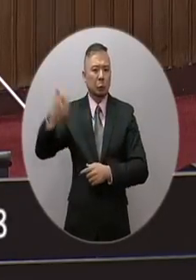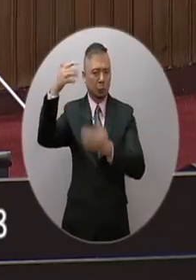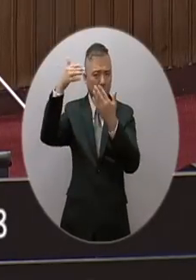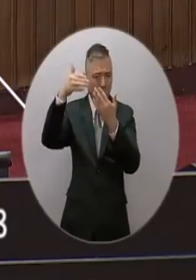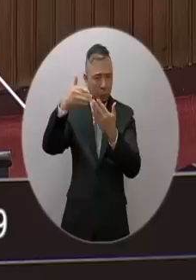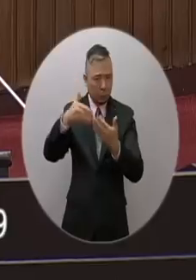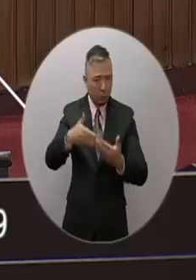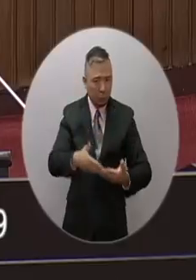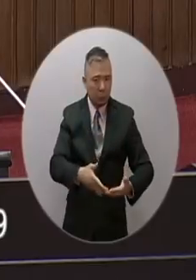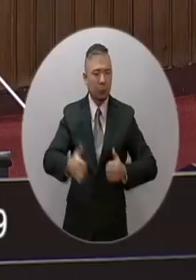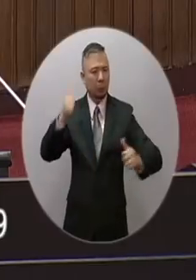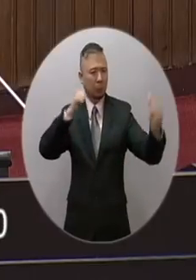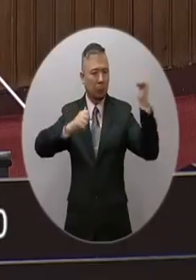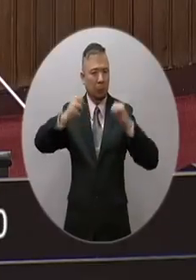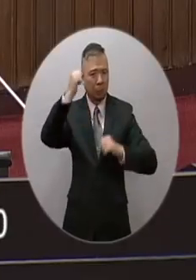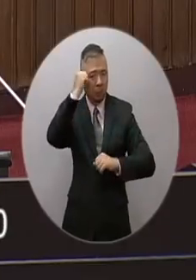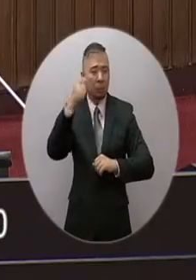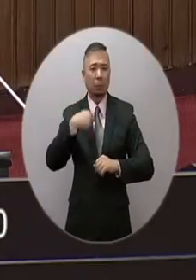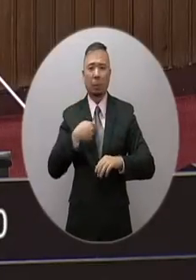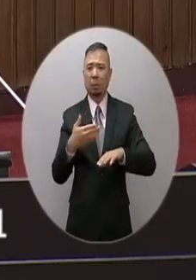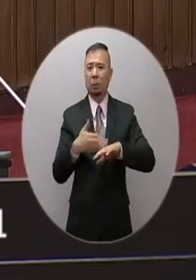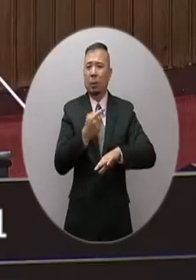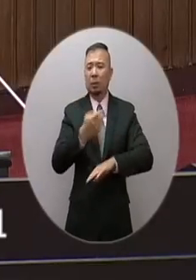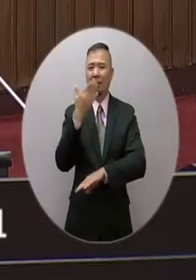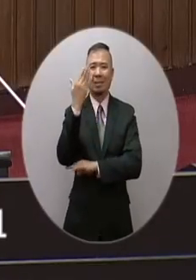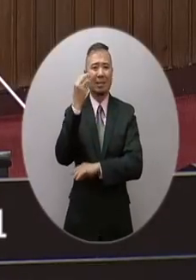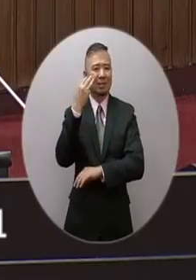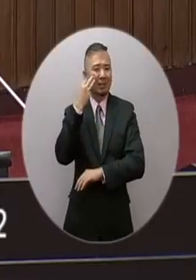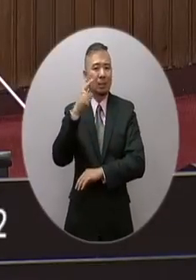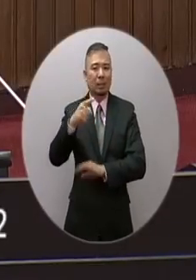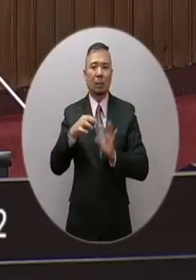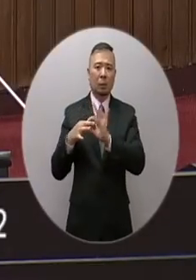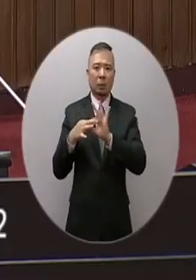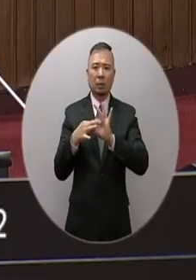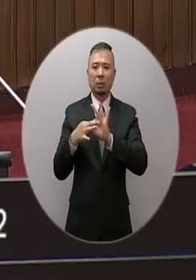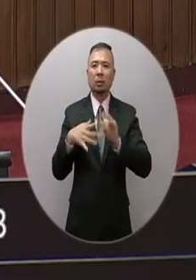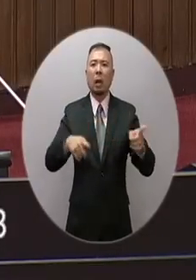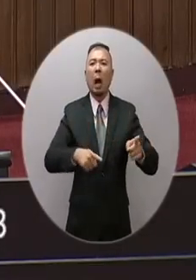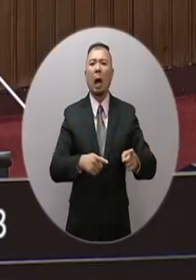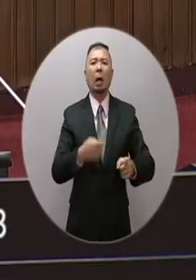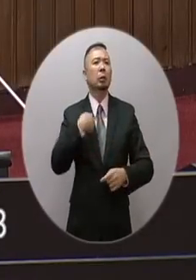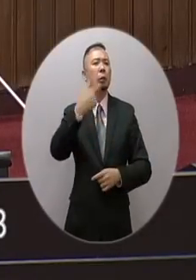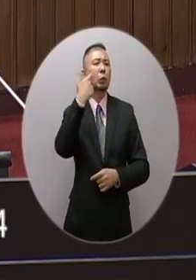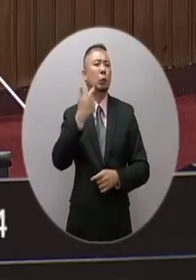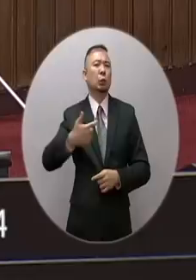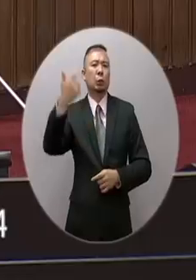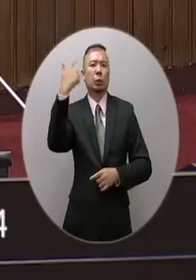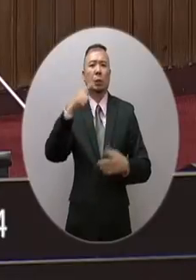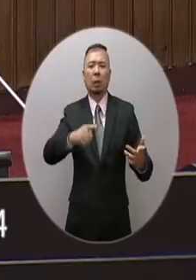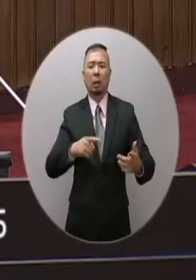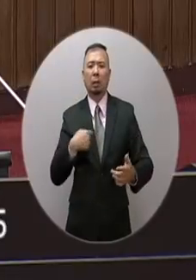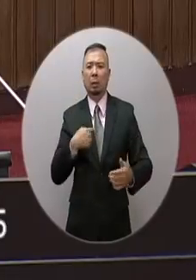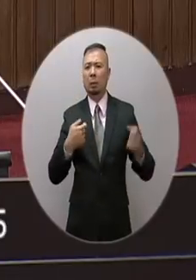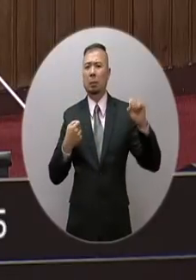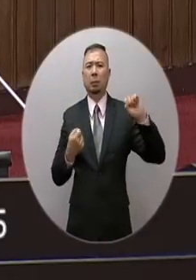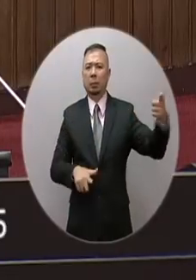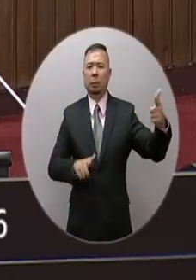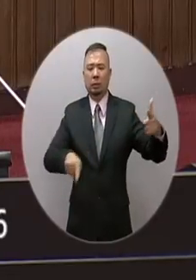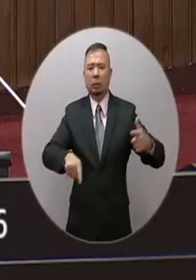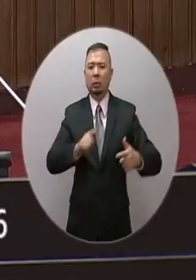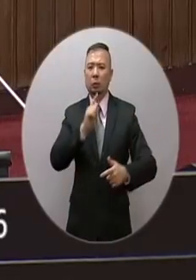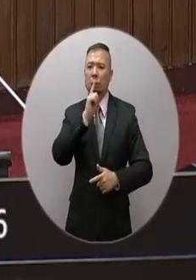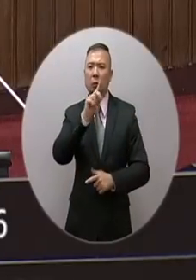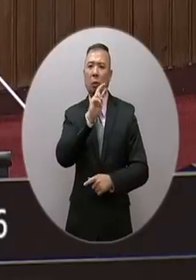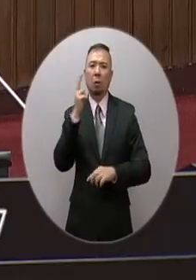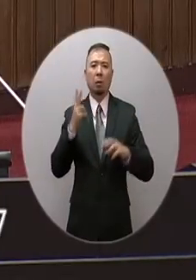因而不认祖归宗。认祖归宗让我们减少彼此间的歧义，放大彼此